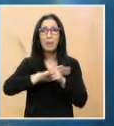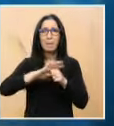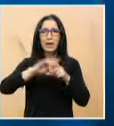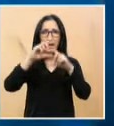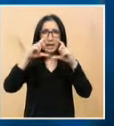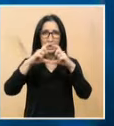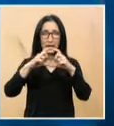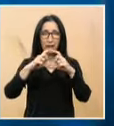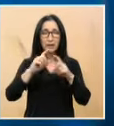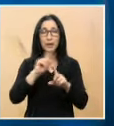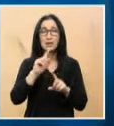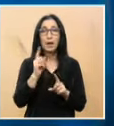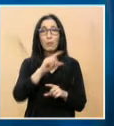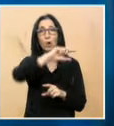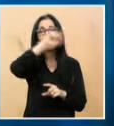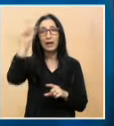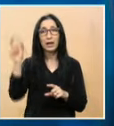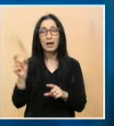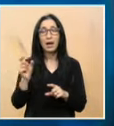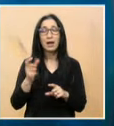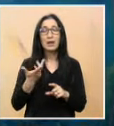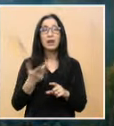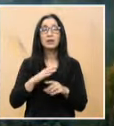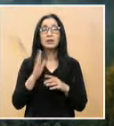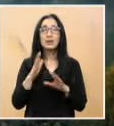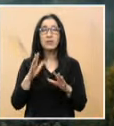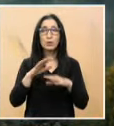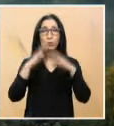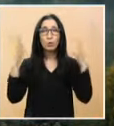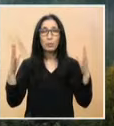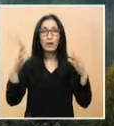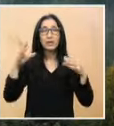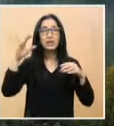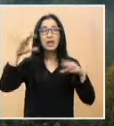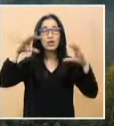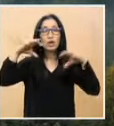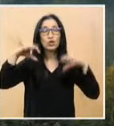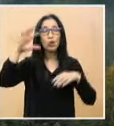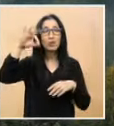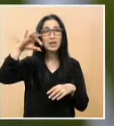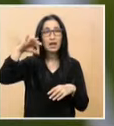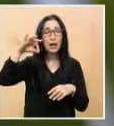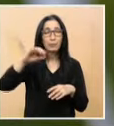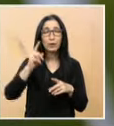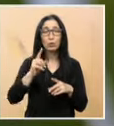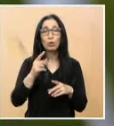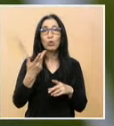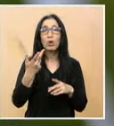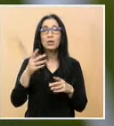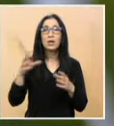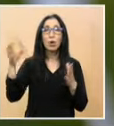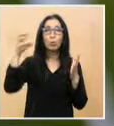полукръг, както ние виждаме. Наситеността на цветовете зависи от големината на дъждовните капки, в които се